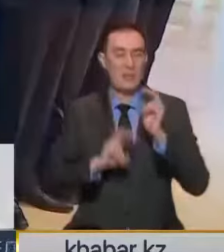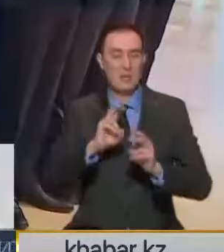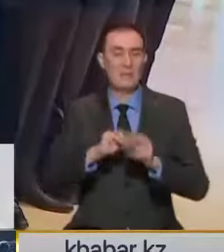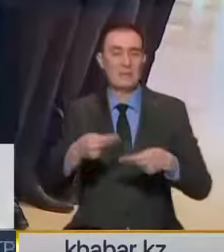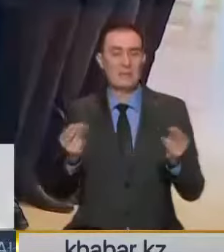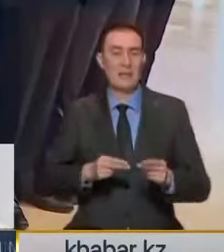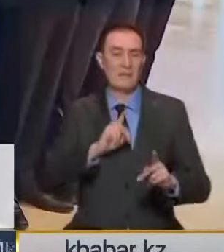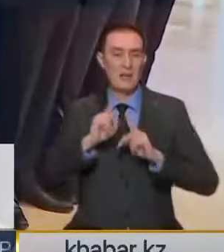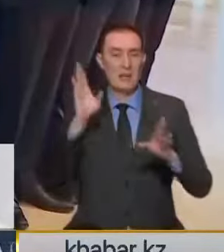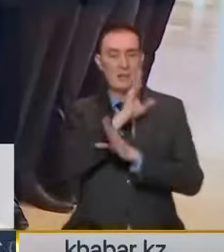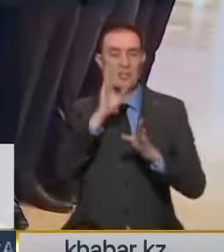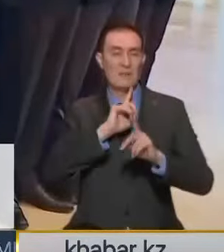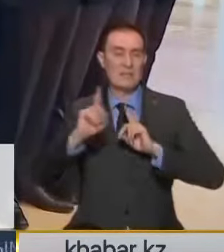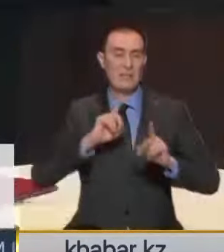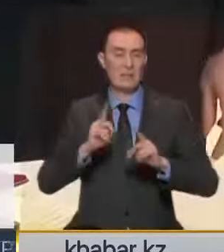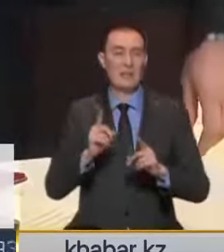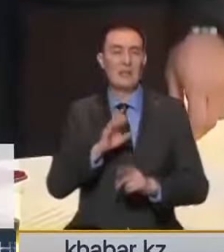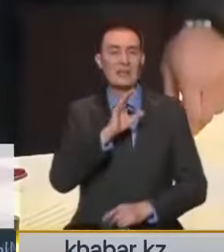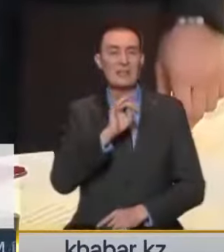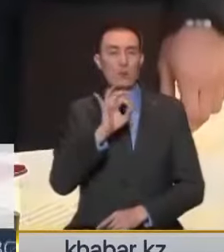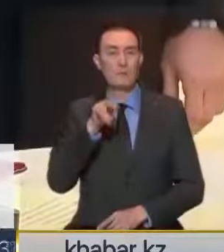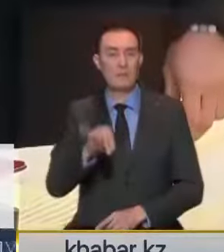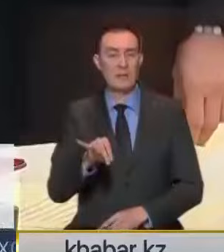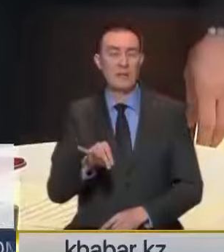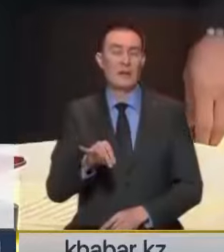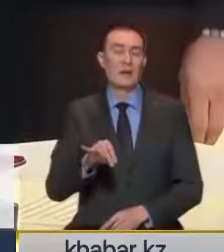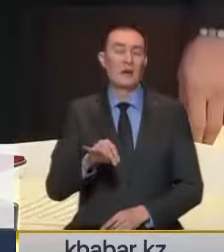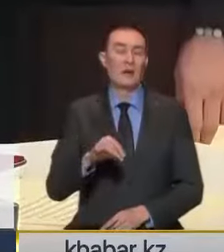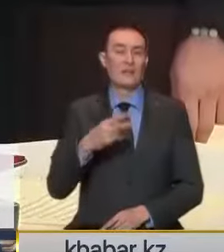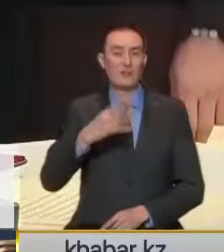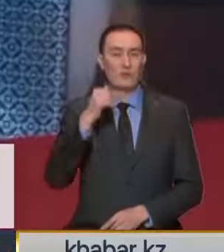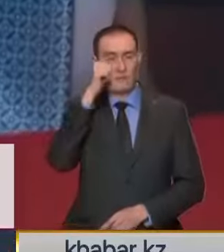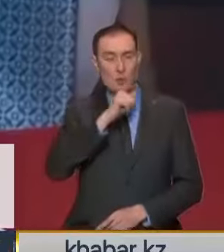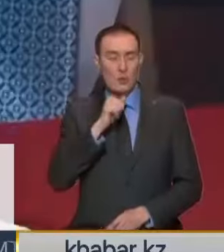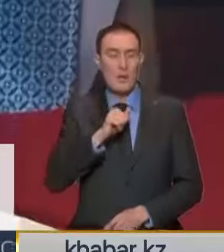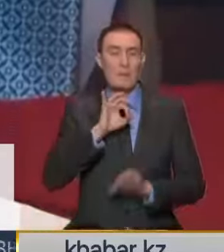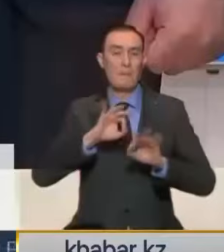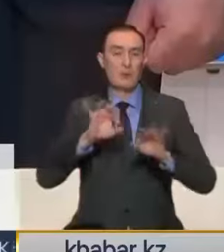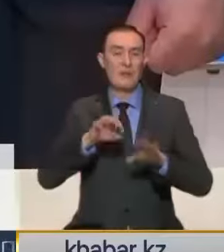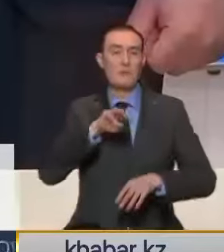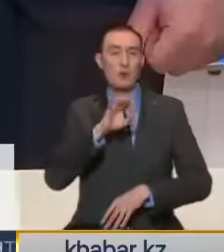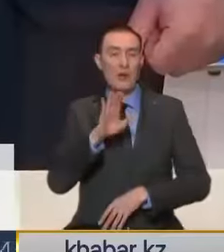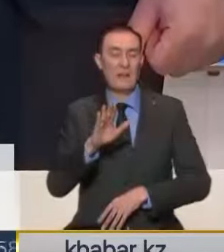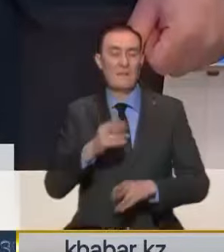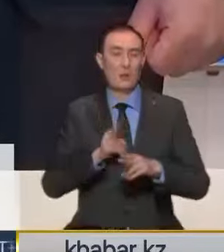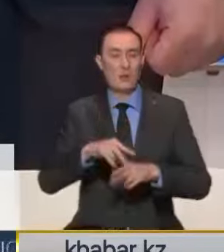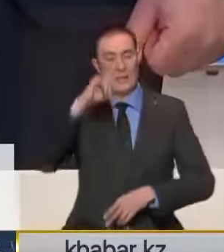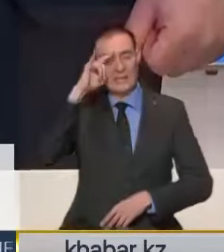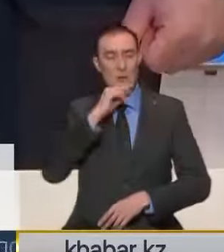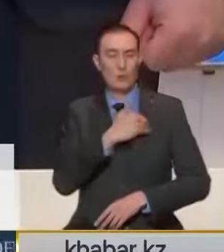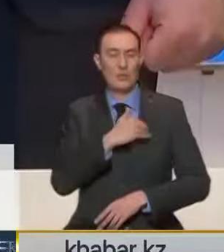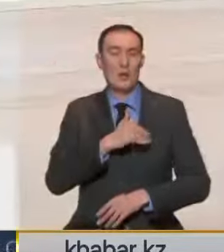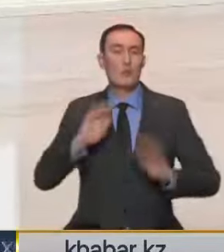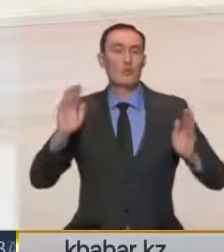на полях Всемирного климатического саммита COP29. По словам Касым-Жомарта Токаева, для Казахстана, который стремится к